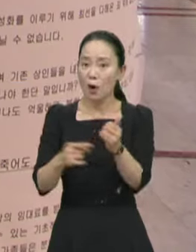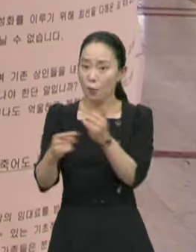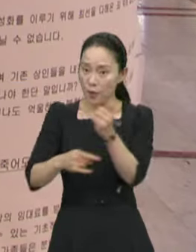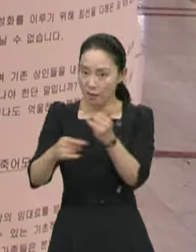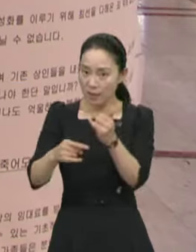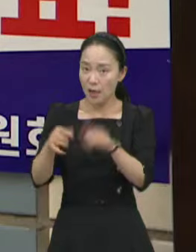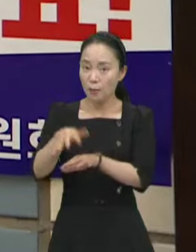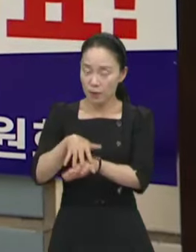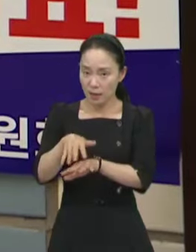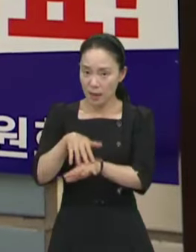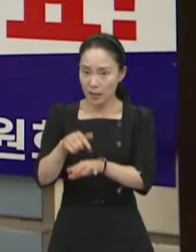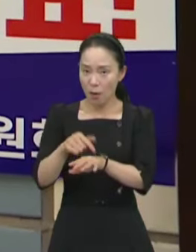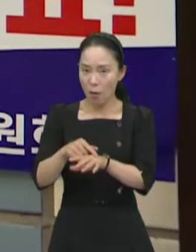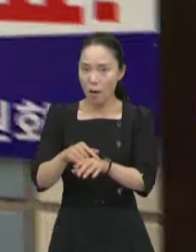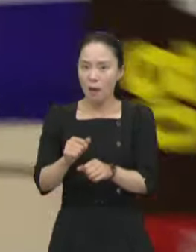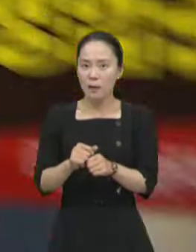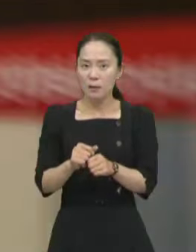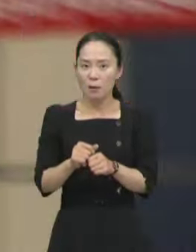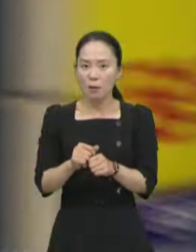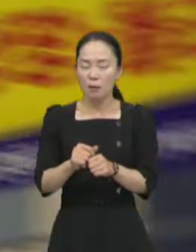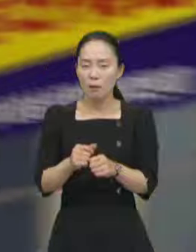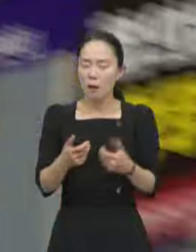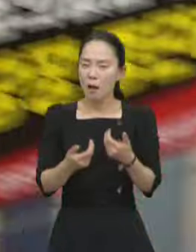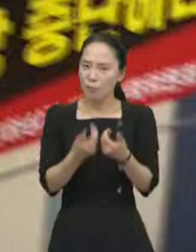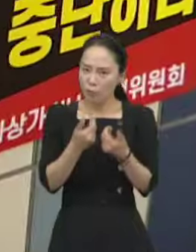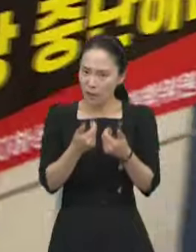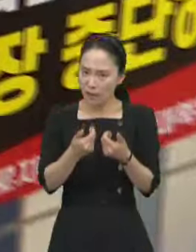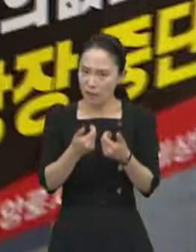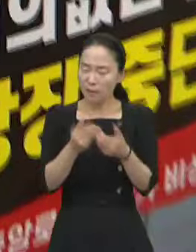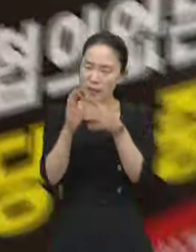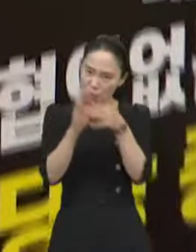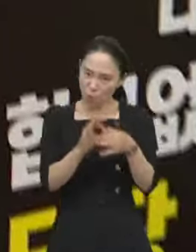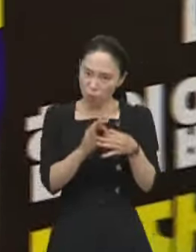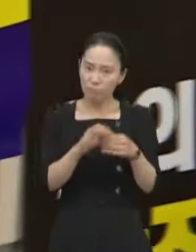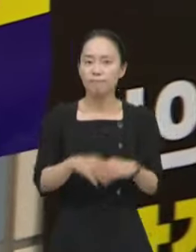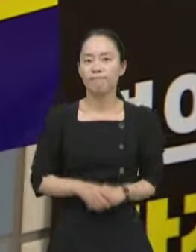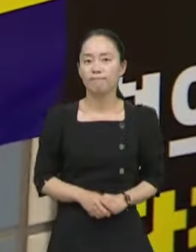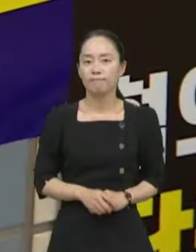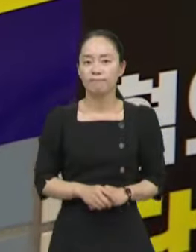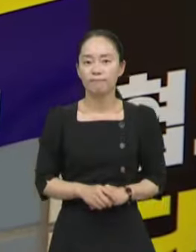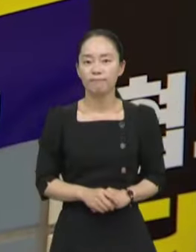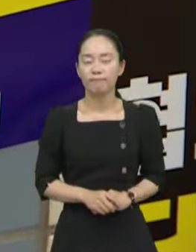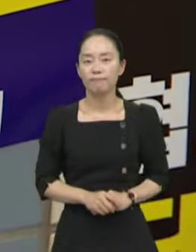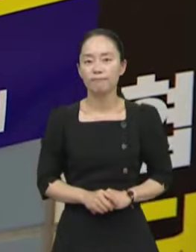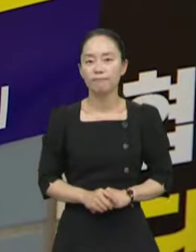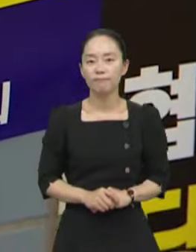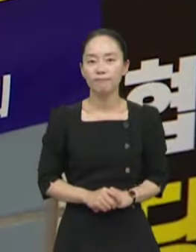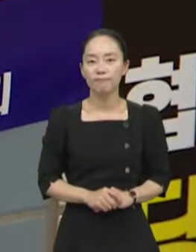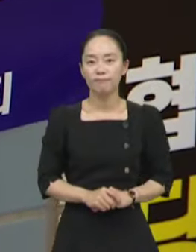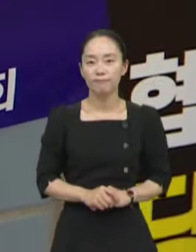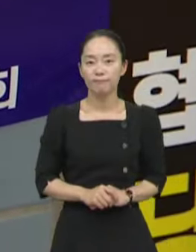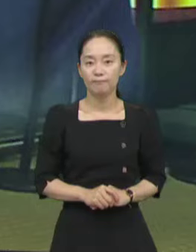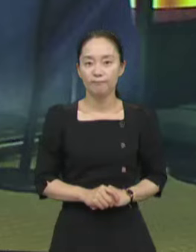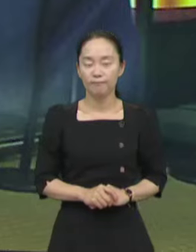방안을 고심하고 있어 이를 둘러싼 흑폭풍 우려는 여전한 상태입니다. TJB 김철진입니다.